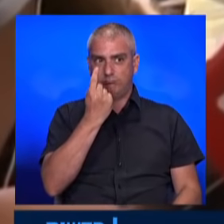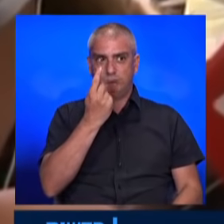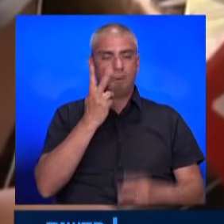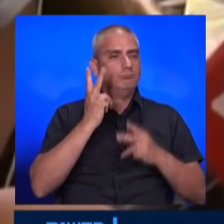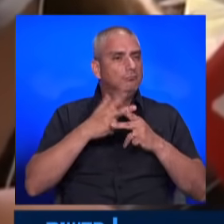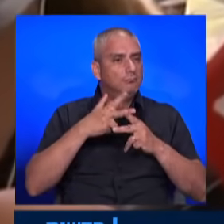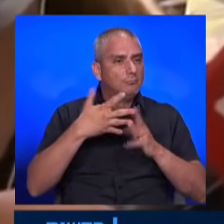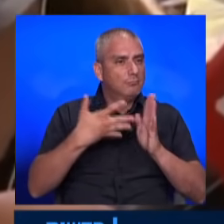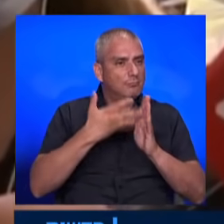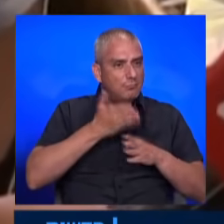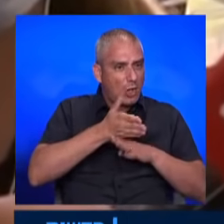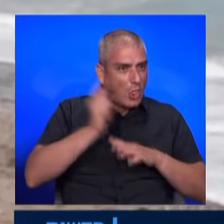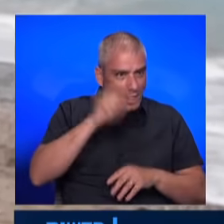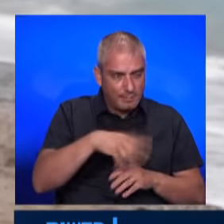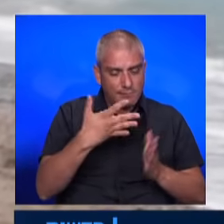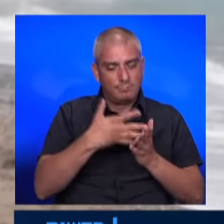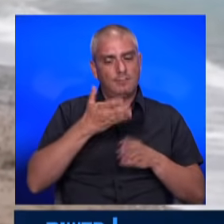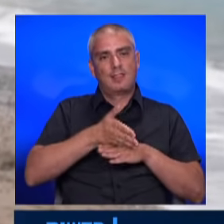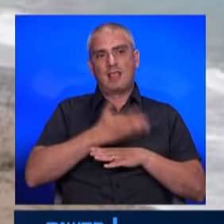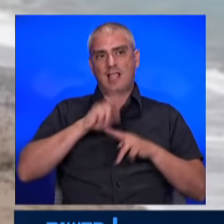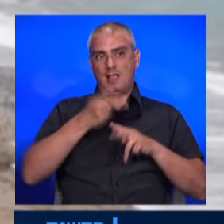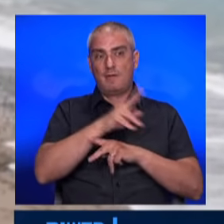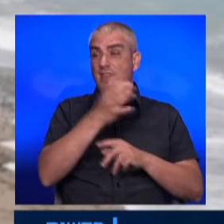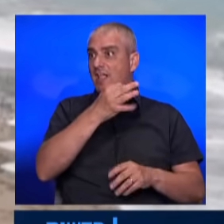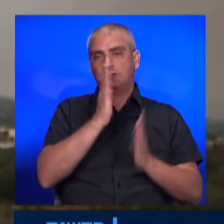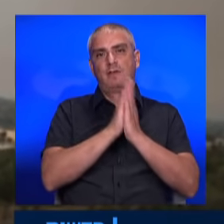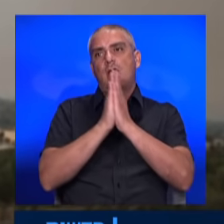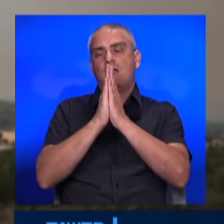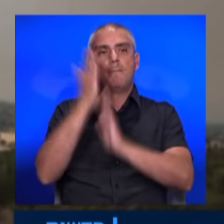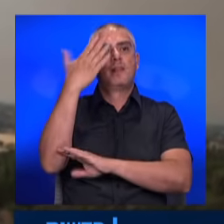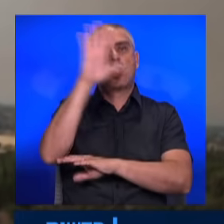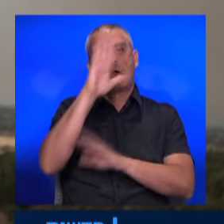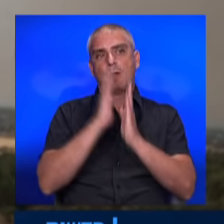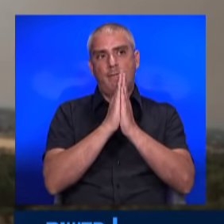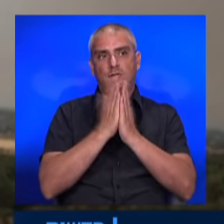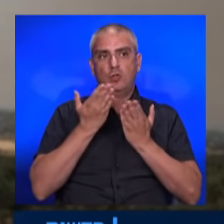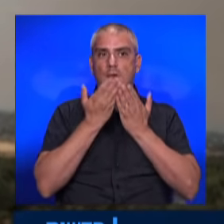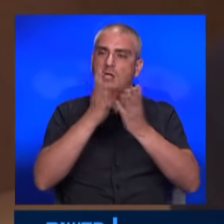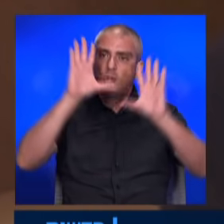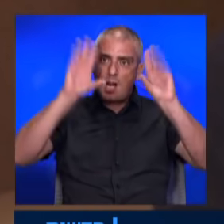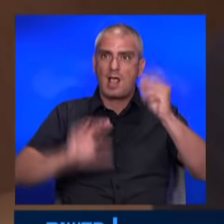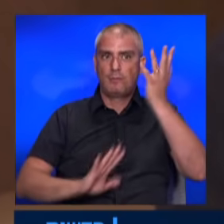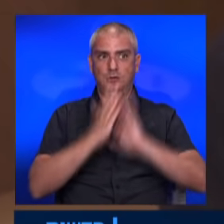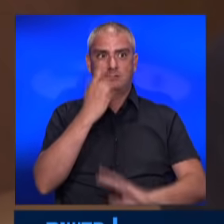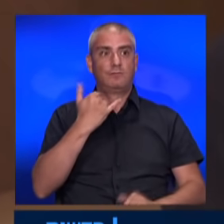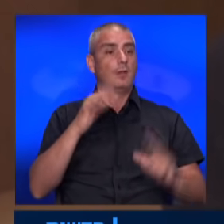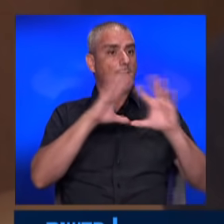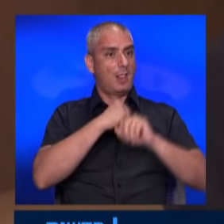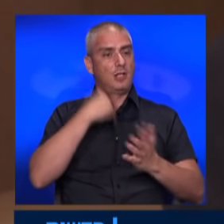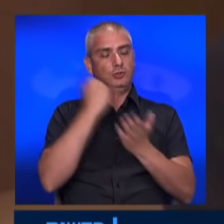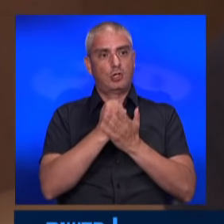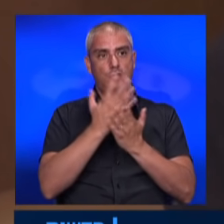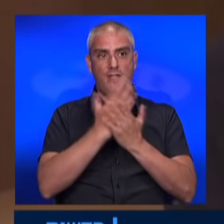χώρος, μεταβαίνουν οι ιατροδικαστές. Καφρισίν παντά λιμδινότ Ευρώπα μπεβακασά λεσίου αμπεχιμπούια στρεφότ. Μπαλάιλα, εισάρνου